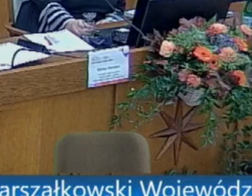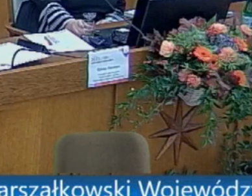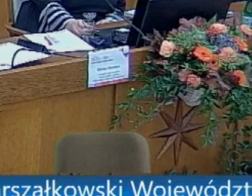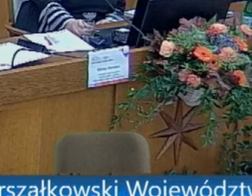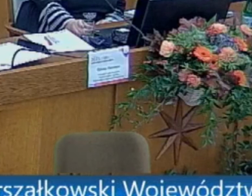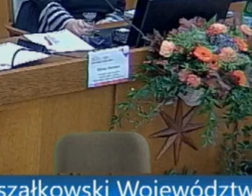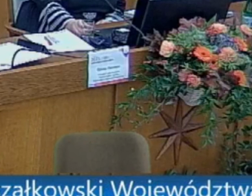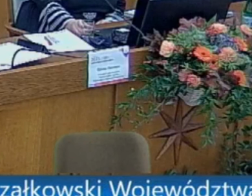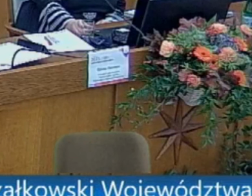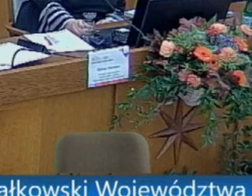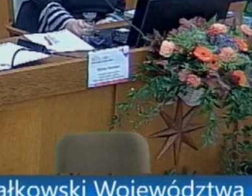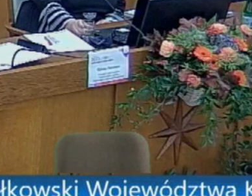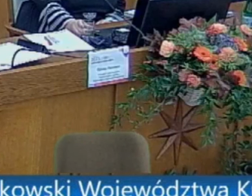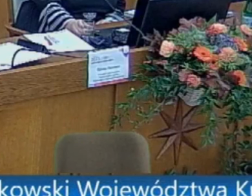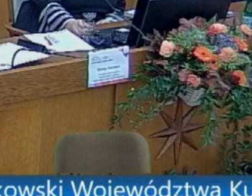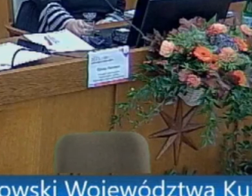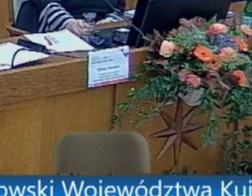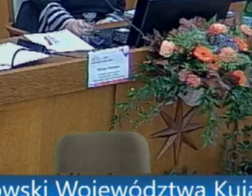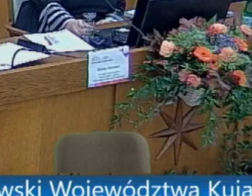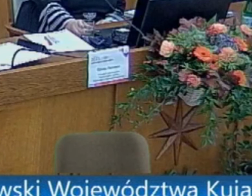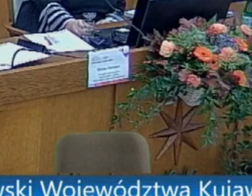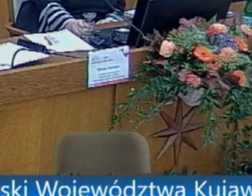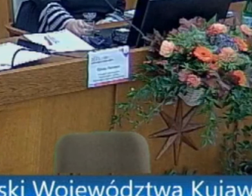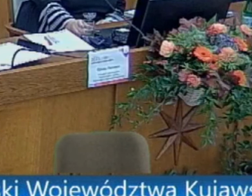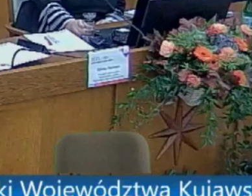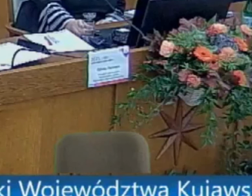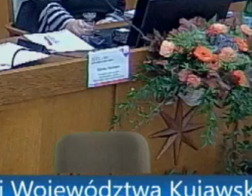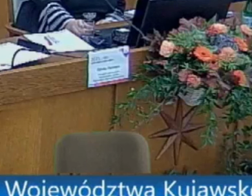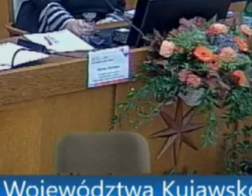stanu zmapowania tego, jak wygląda w chwili obecnej